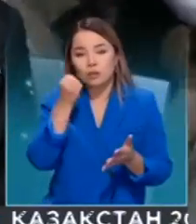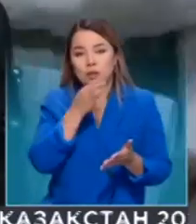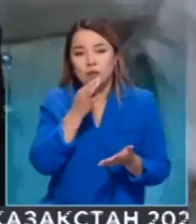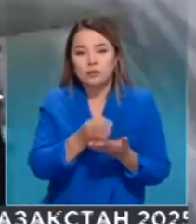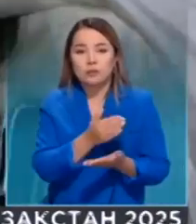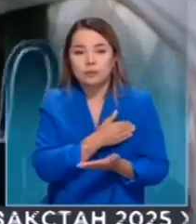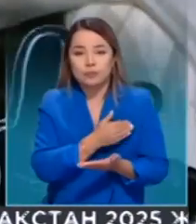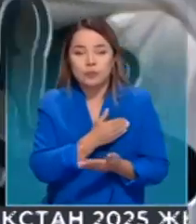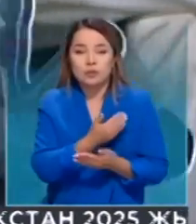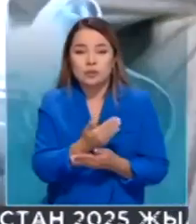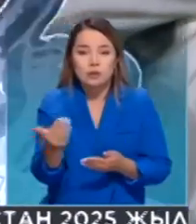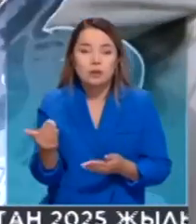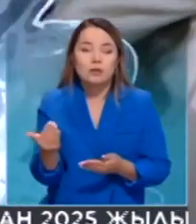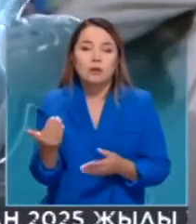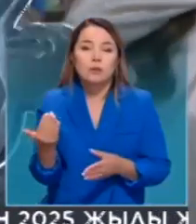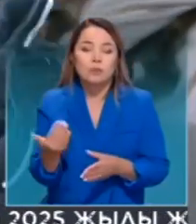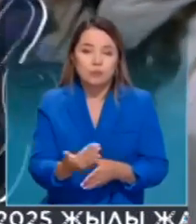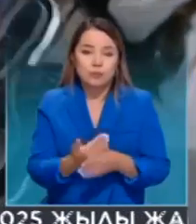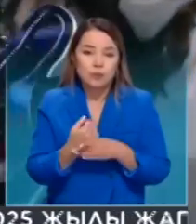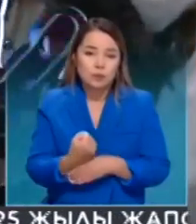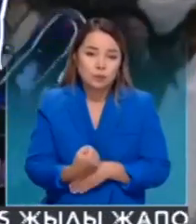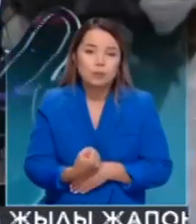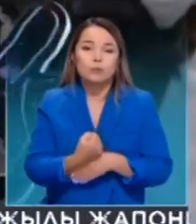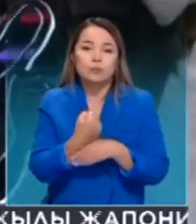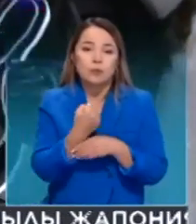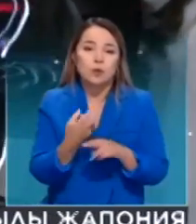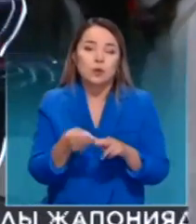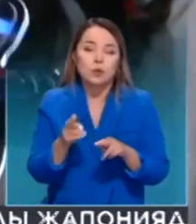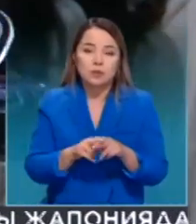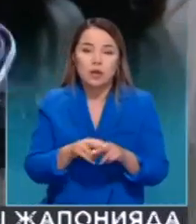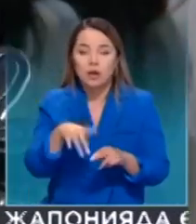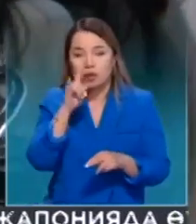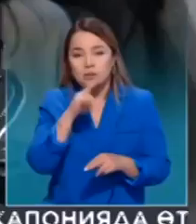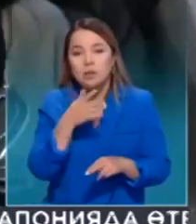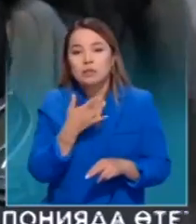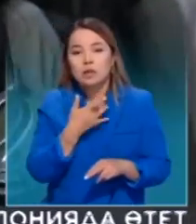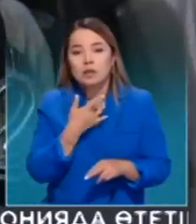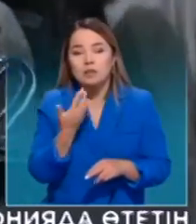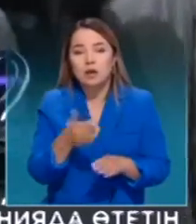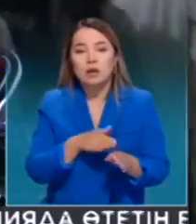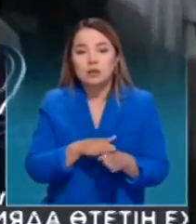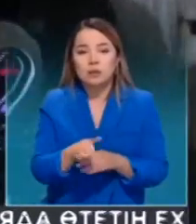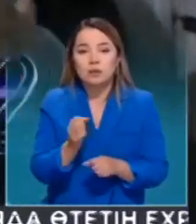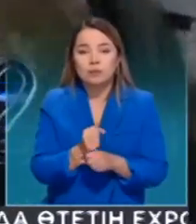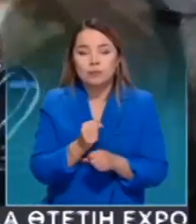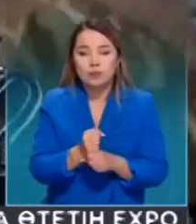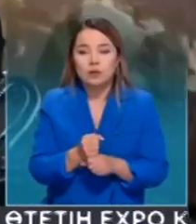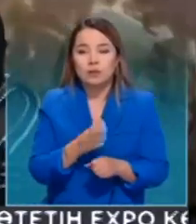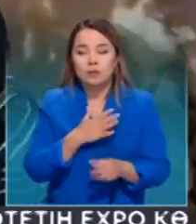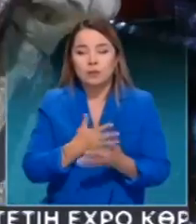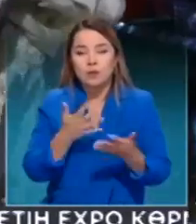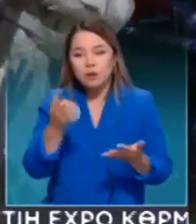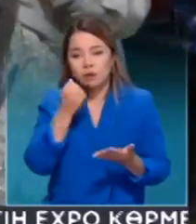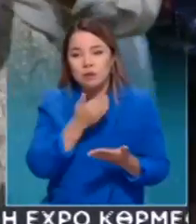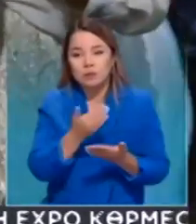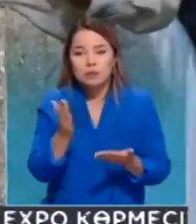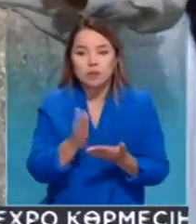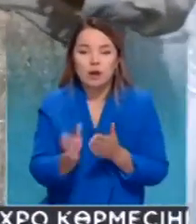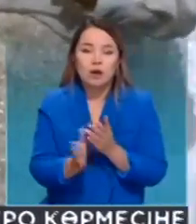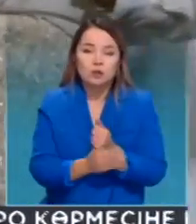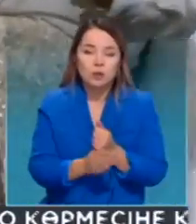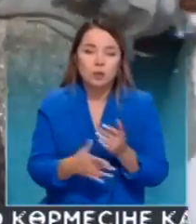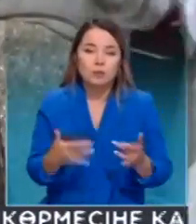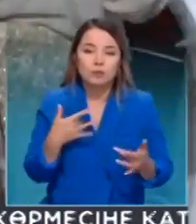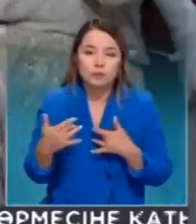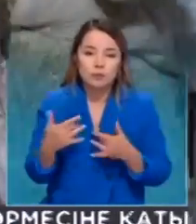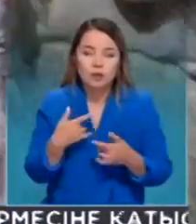айтқым келеді. Осы сіздердің арқасында мен осы Қазақстан дауысы атанып, барлықтарыңызға алғысым шексіз. Атыраулық